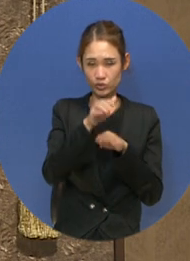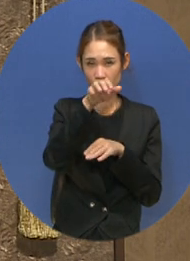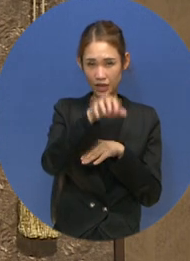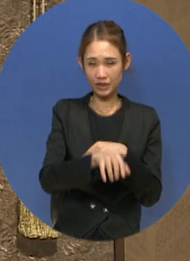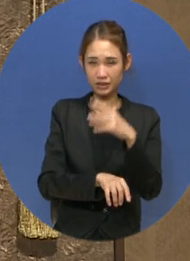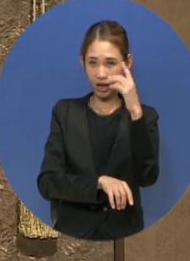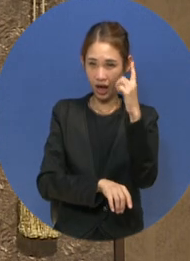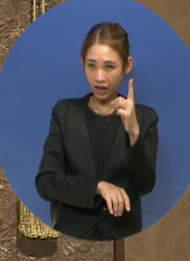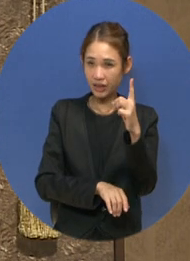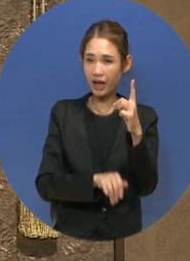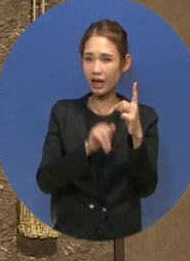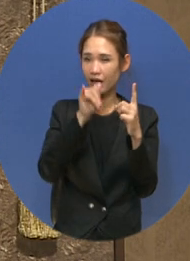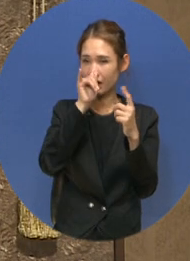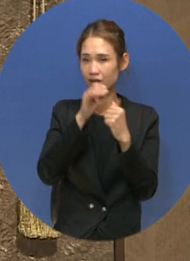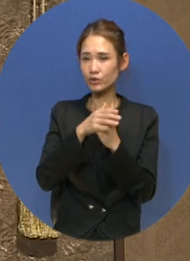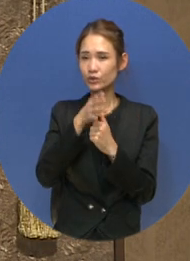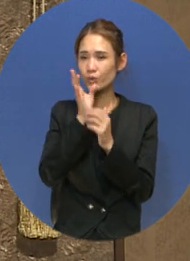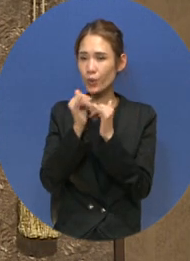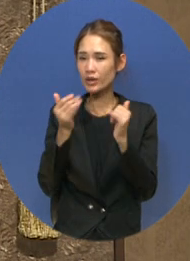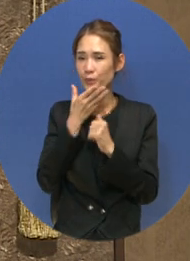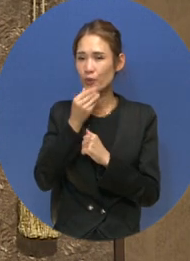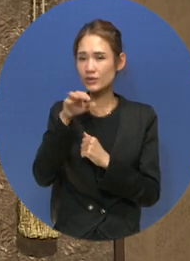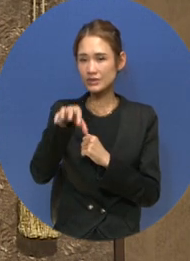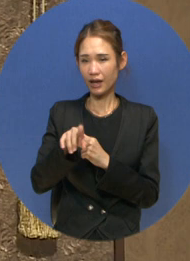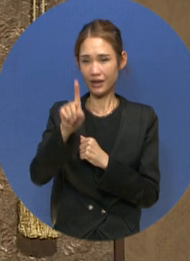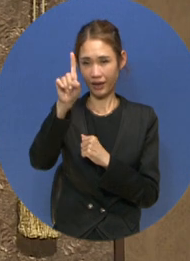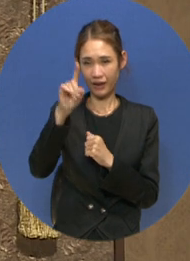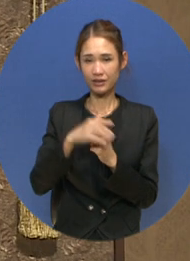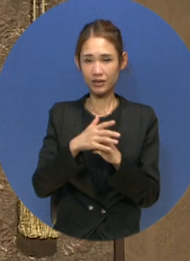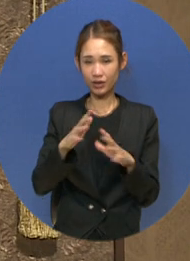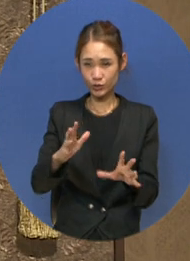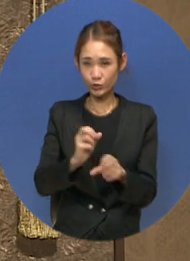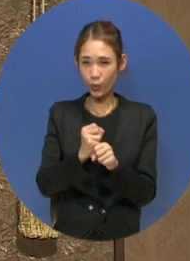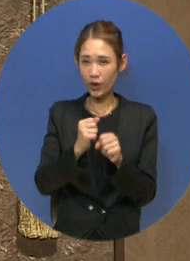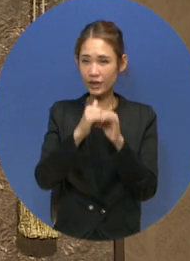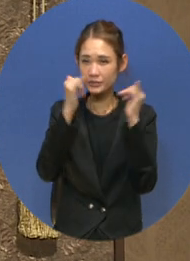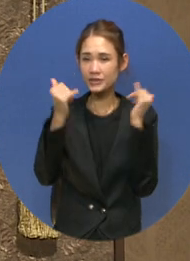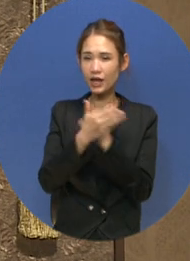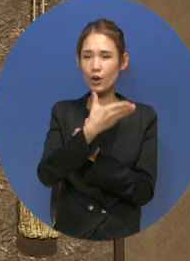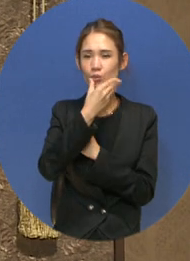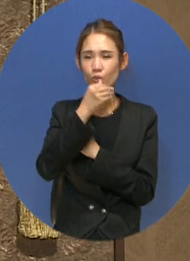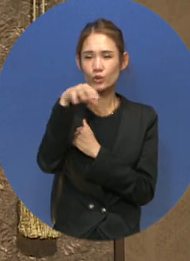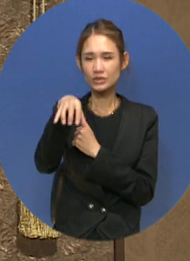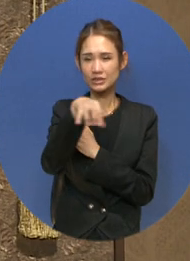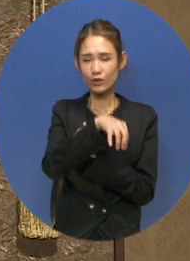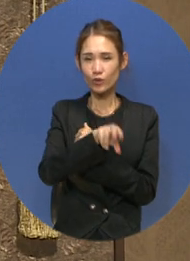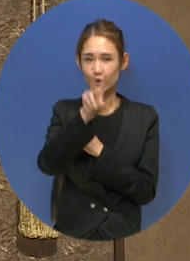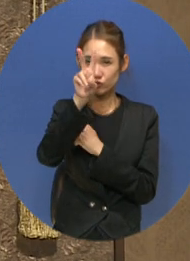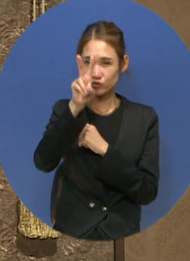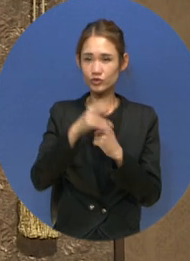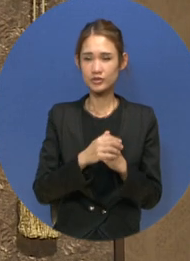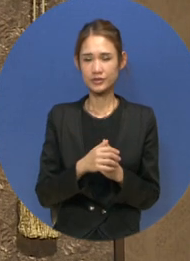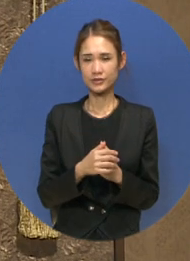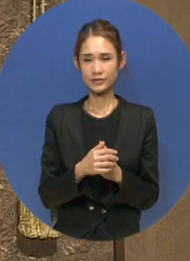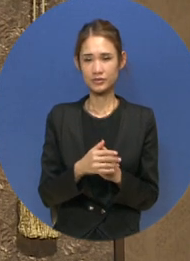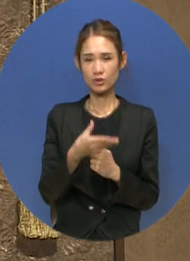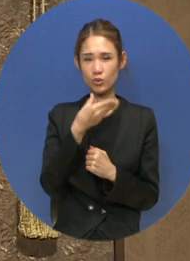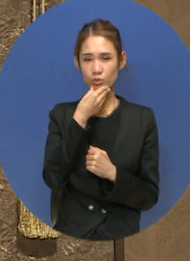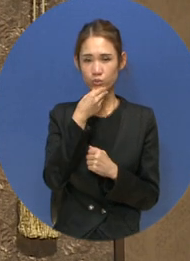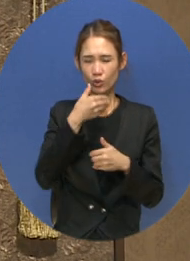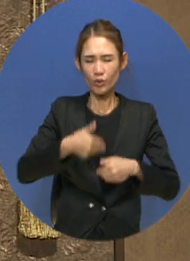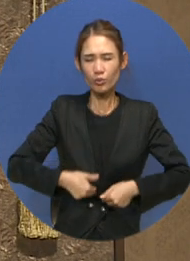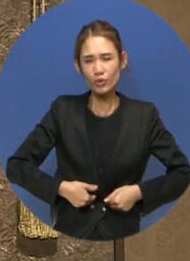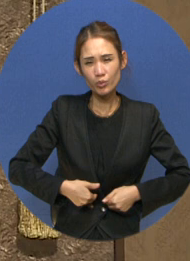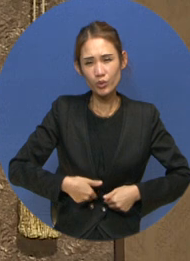장애인복지관이 하나 있고 네. 노인복지관이 하나 있고 종합사회복지관이 두 개 있고 그러다 보니까 복지의 욕구에